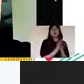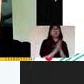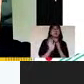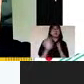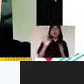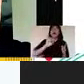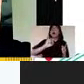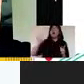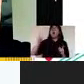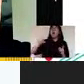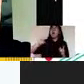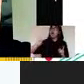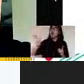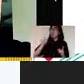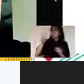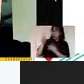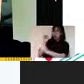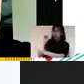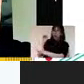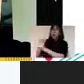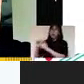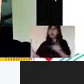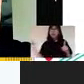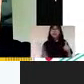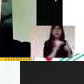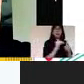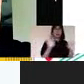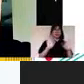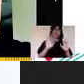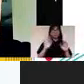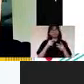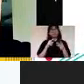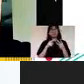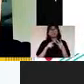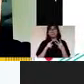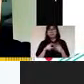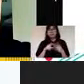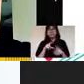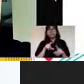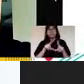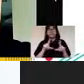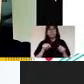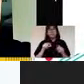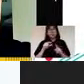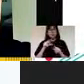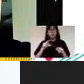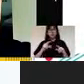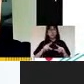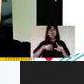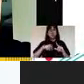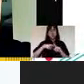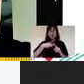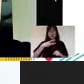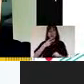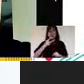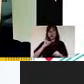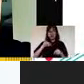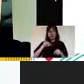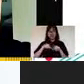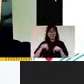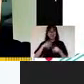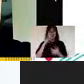sekarang prakerja ini terakhir ini dibatasi ya, karena yang daftar kalau nggak salah hampir 20 juta